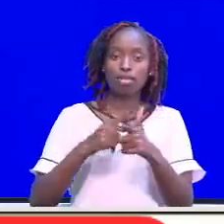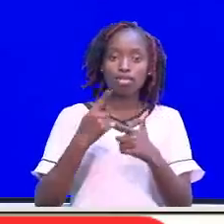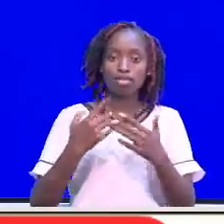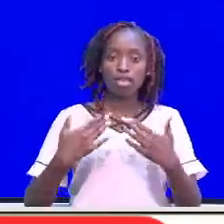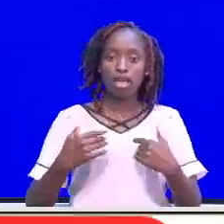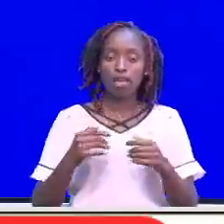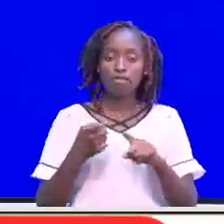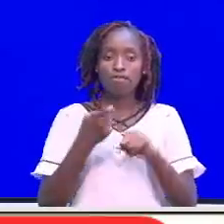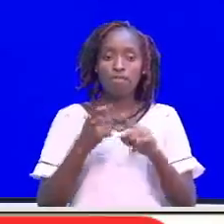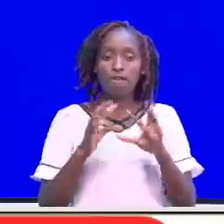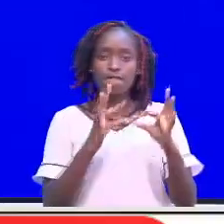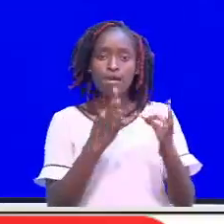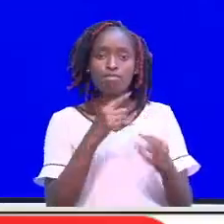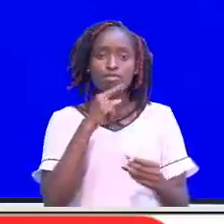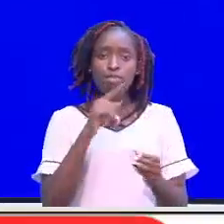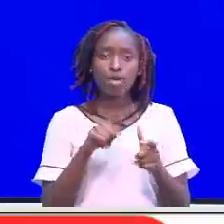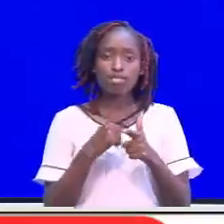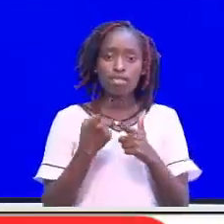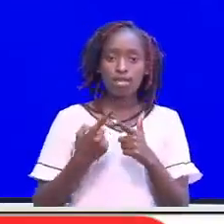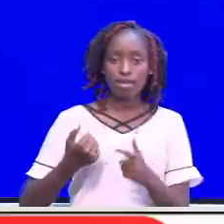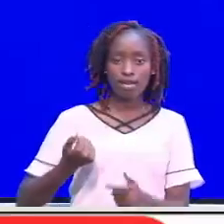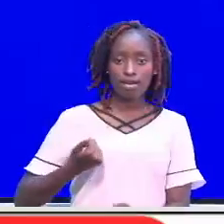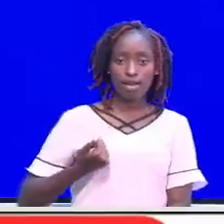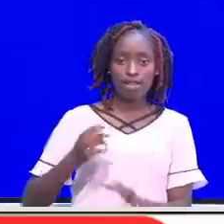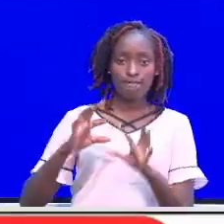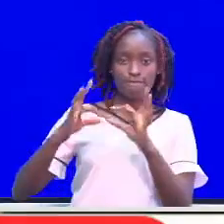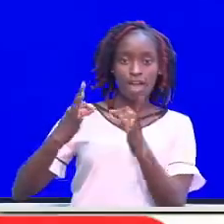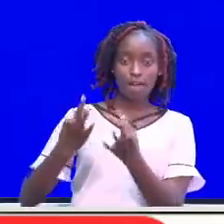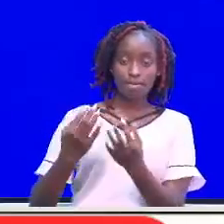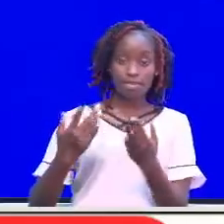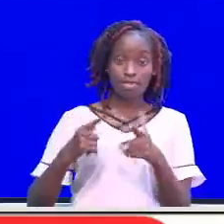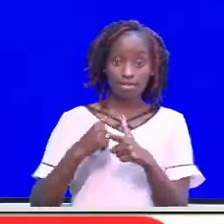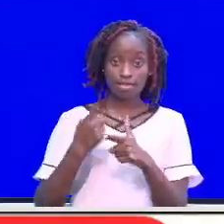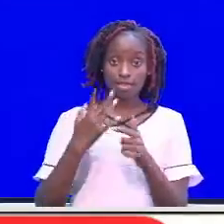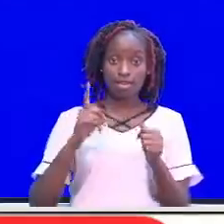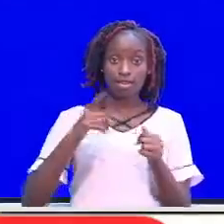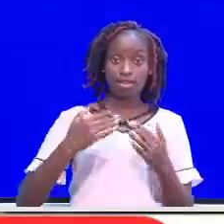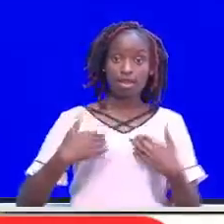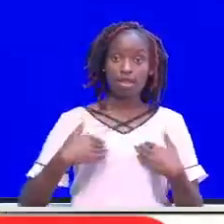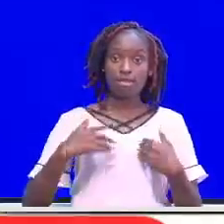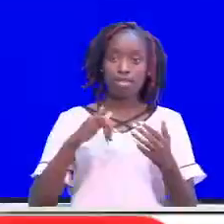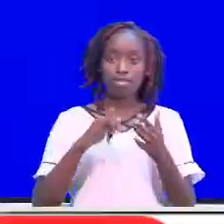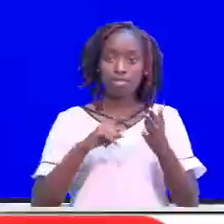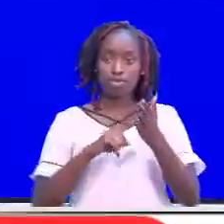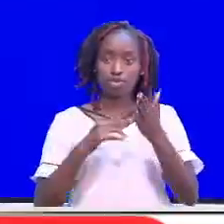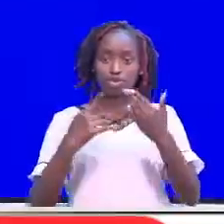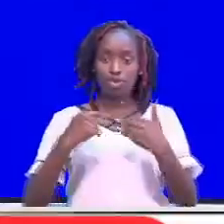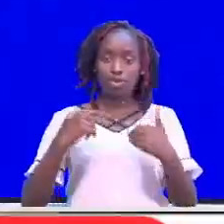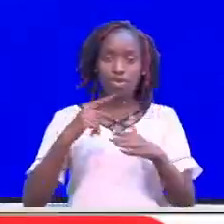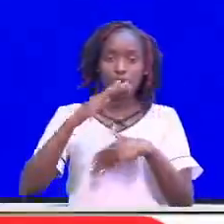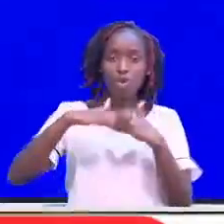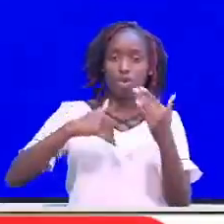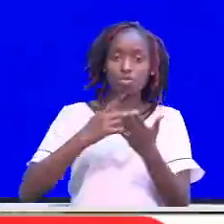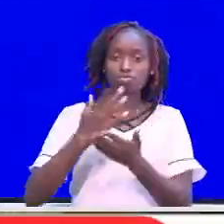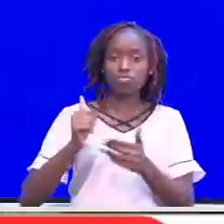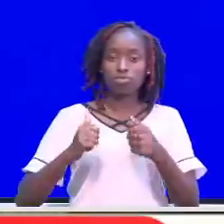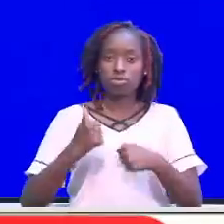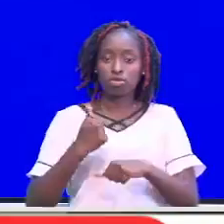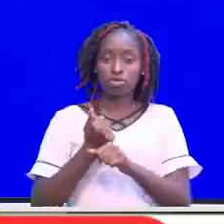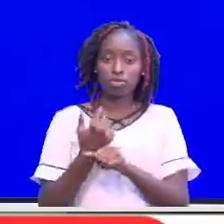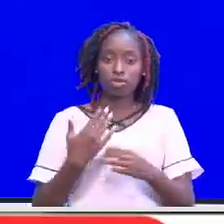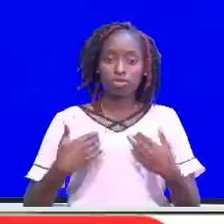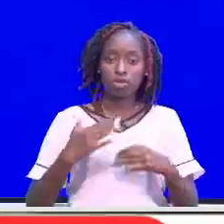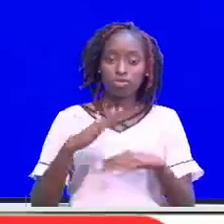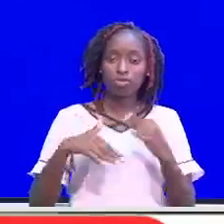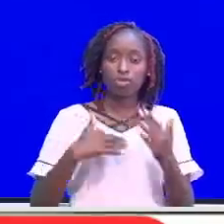na kijana wanaibiana kwa njia, unaona sasa. Hiyo yote ina reflect kwa huyu mwisi, unaona ile mbuzi